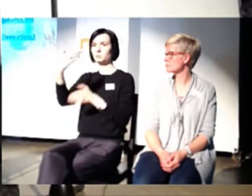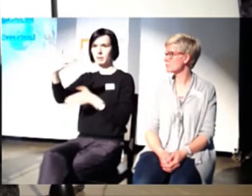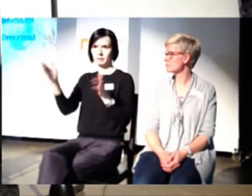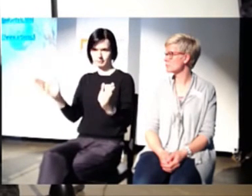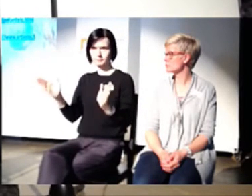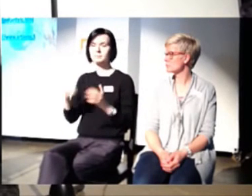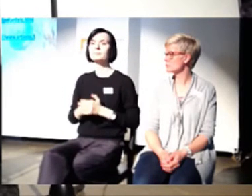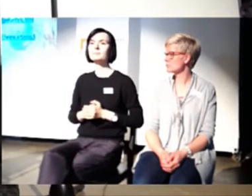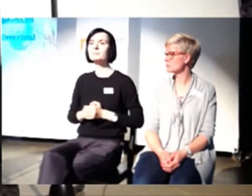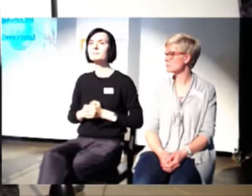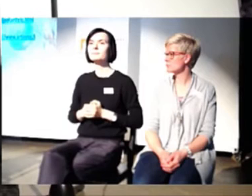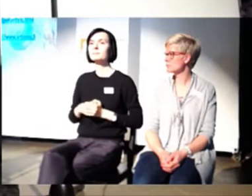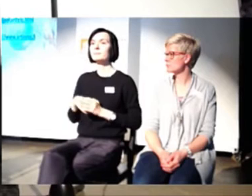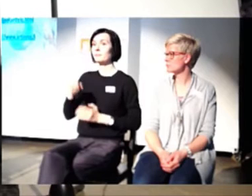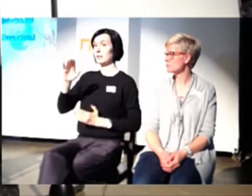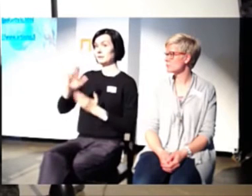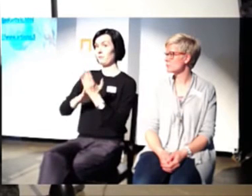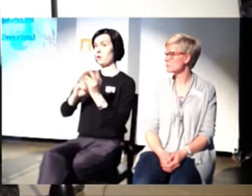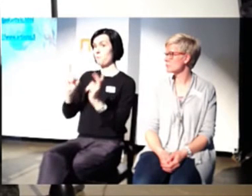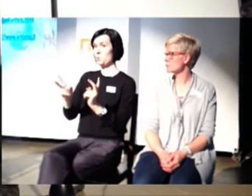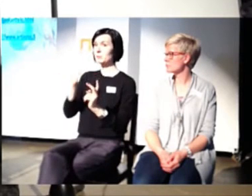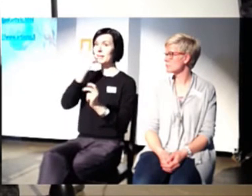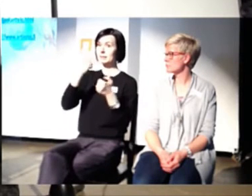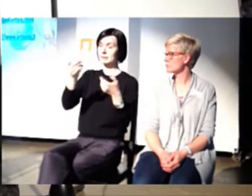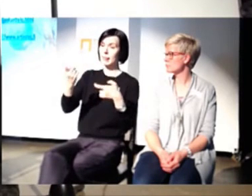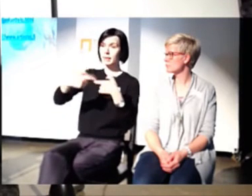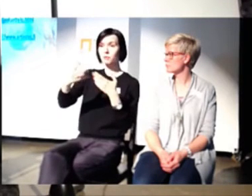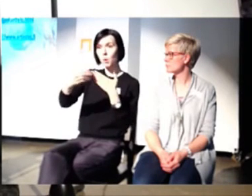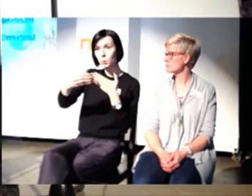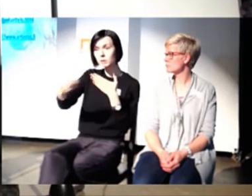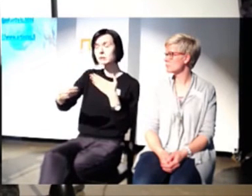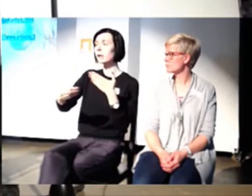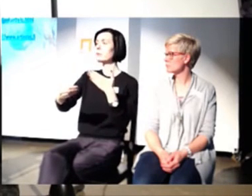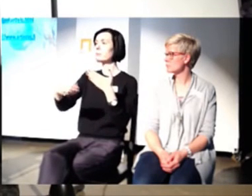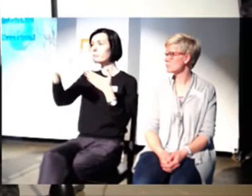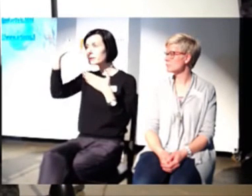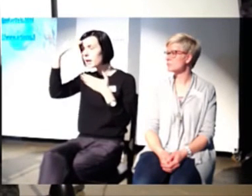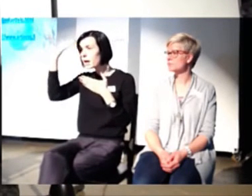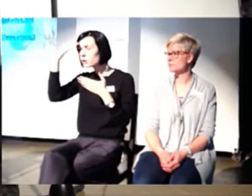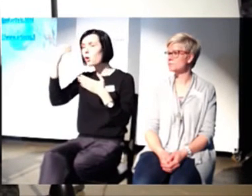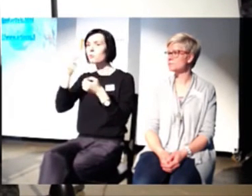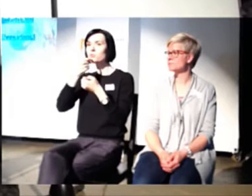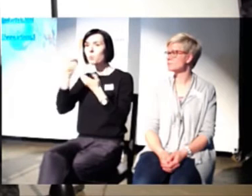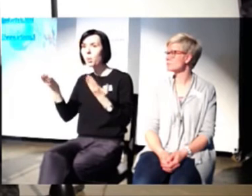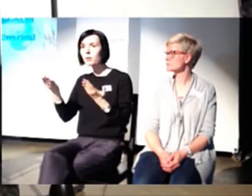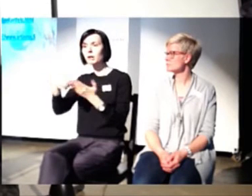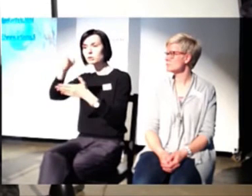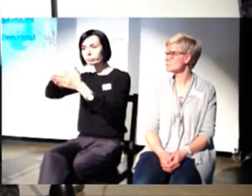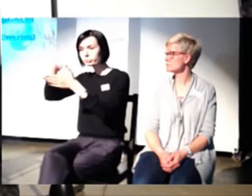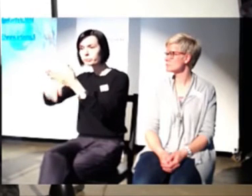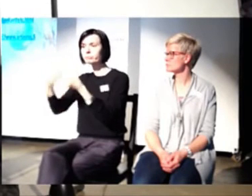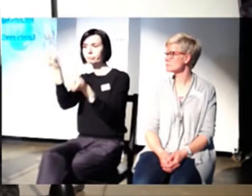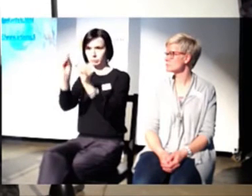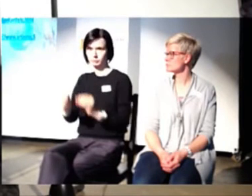myös uutisia eri residensseistä ja erilaisia kootaan sinne julkaisuja residenssitoimintaan